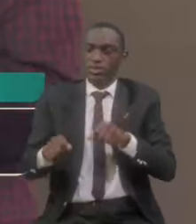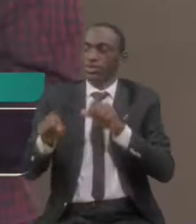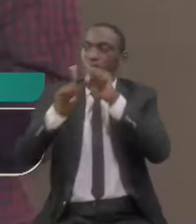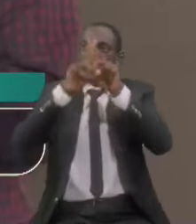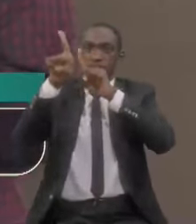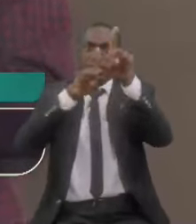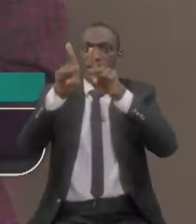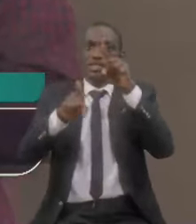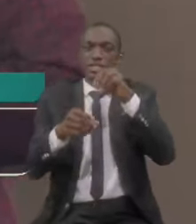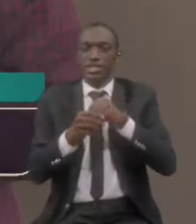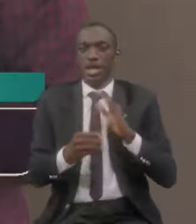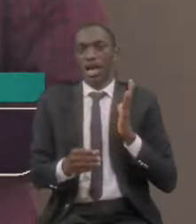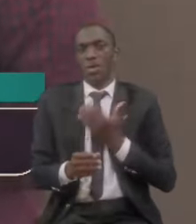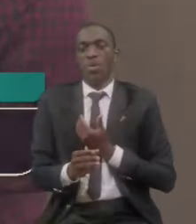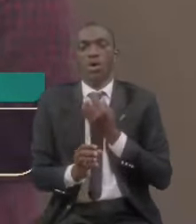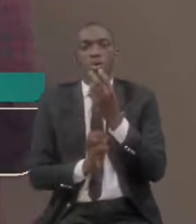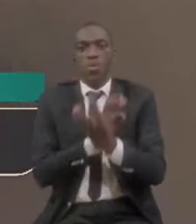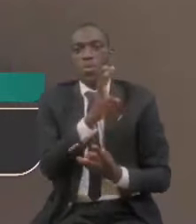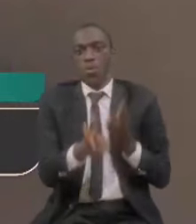monde.